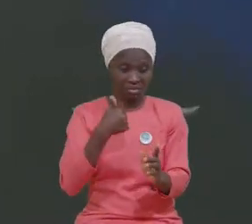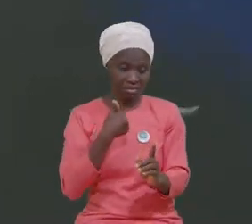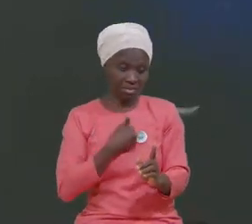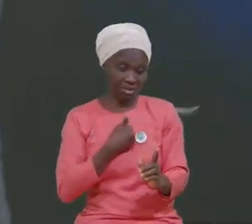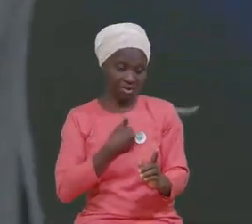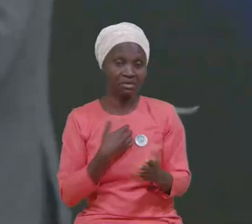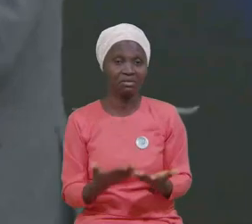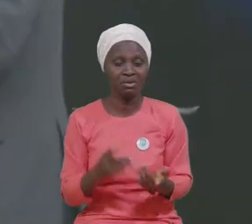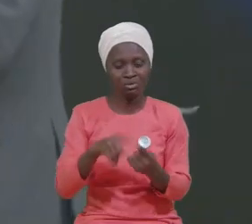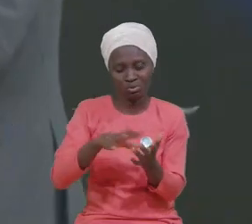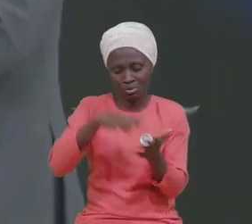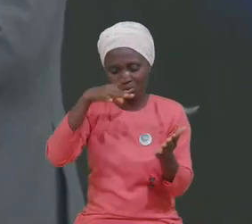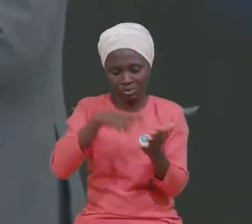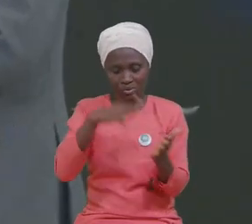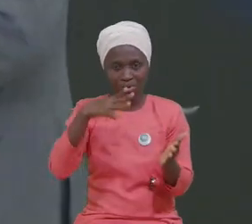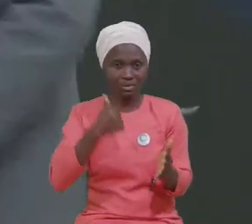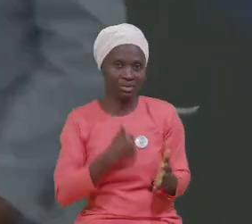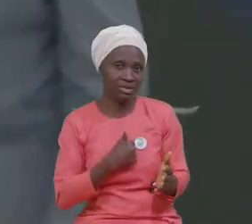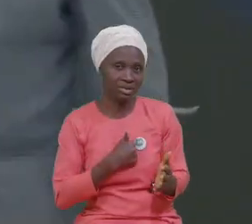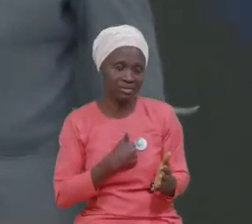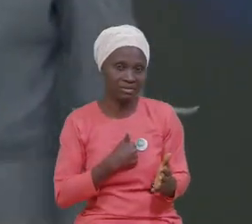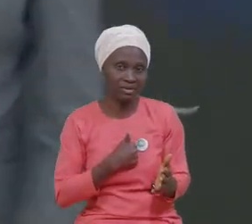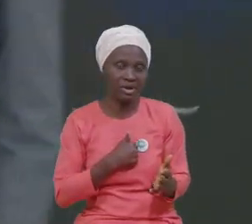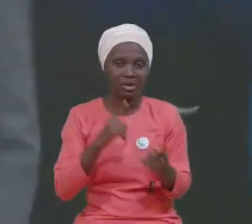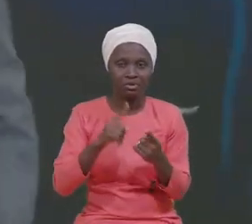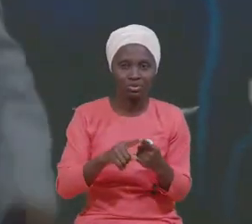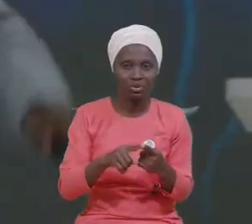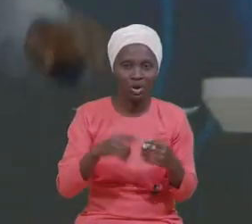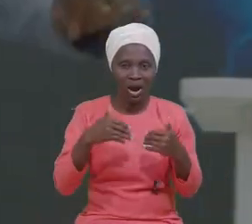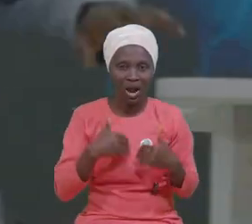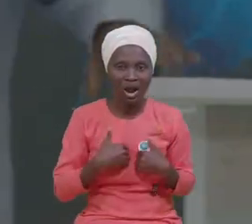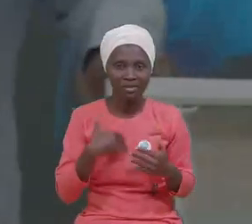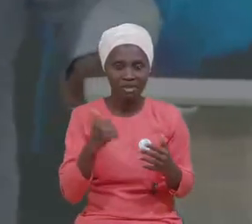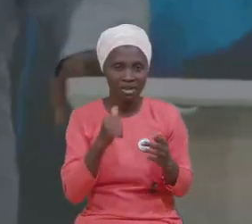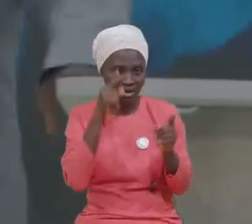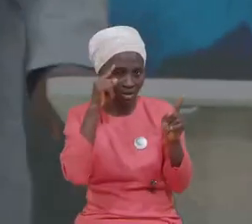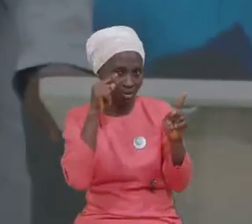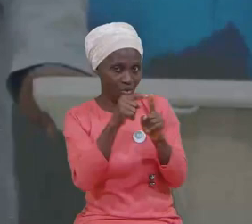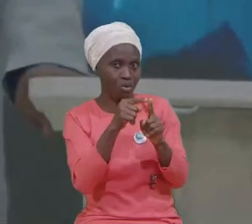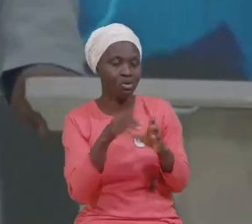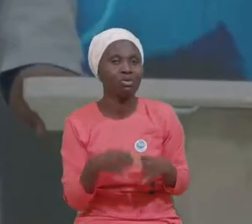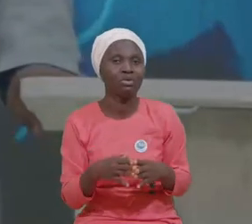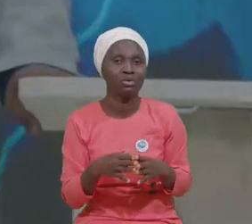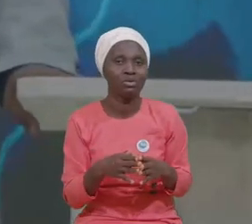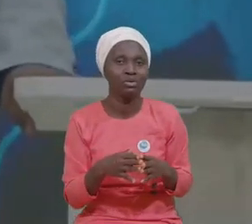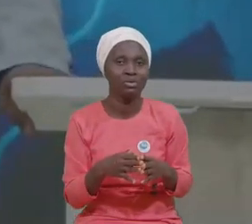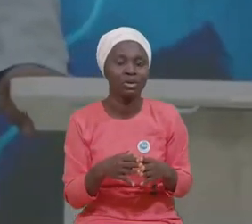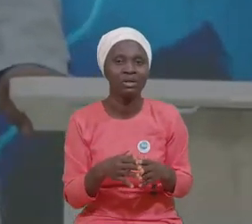apprendre de moi-même, étudier de moi-même, avoir un but